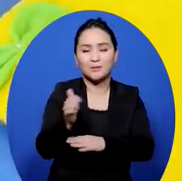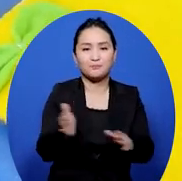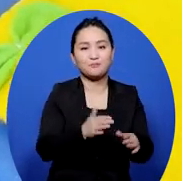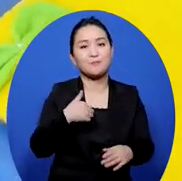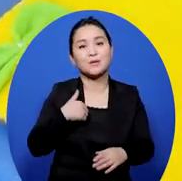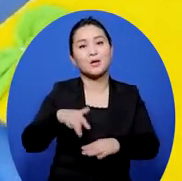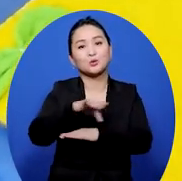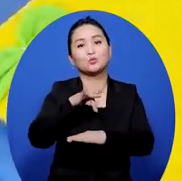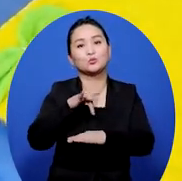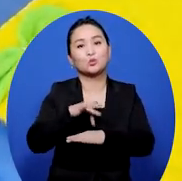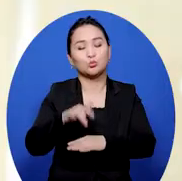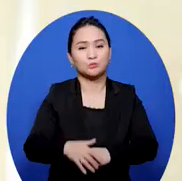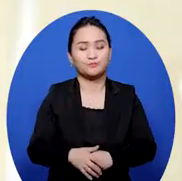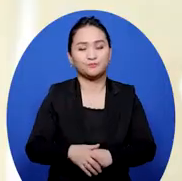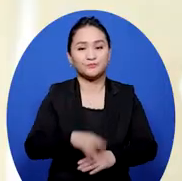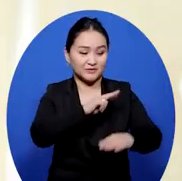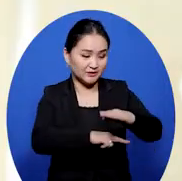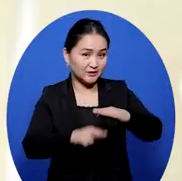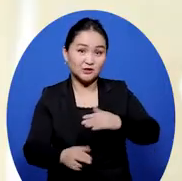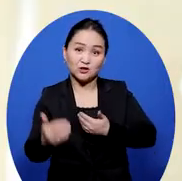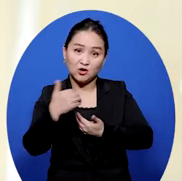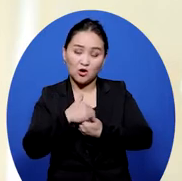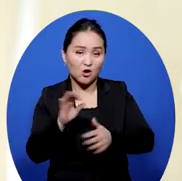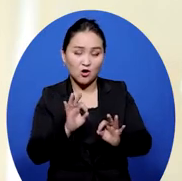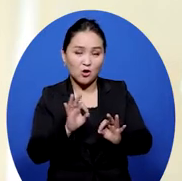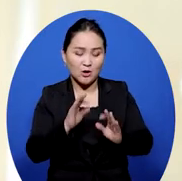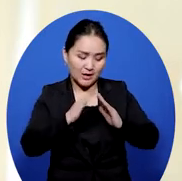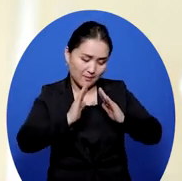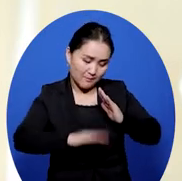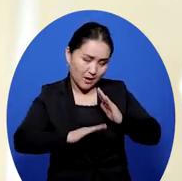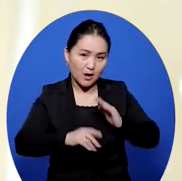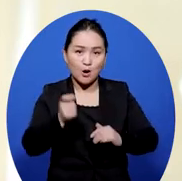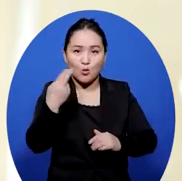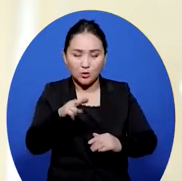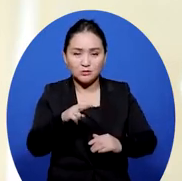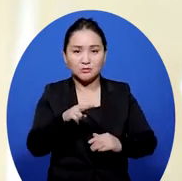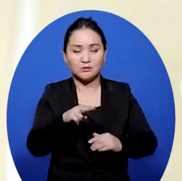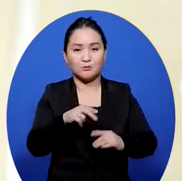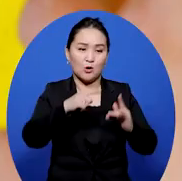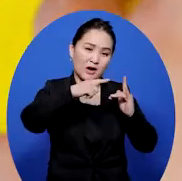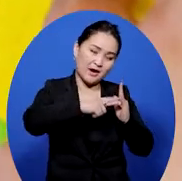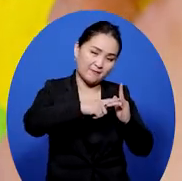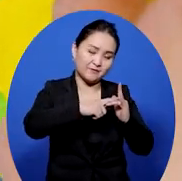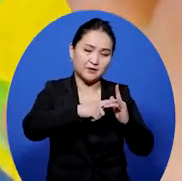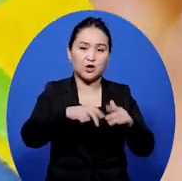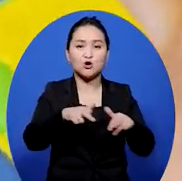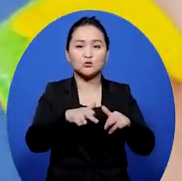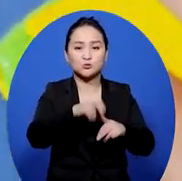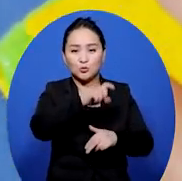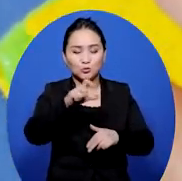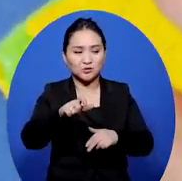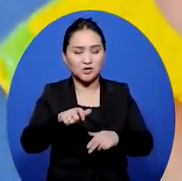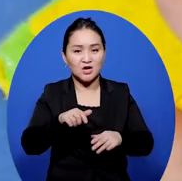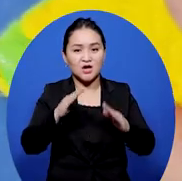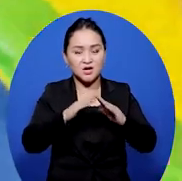төвдөр болохоор цэцэрлэг сургуульд хамрагддаггүй гэрээрээ байдаг хүн хэлбэрийн болон хэвтрийн хүүхдүүдэд бас тулж гэрийн үйлчлэгийг